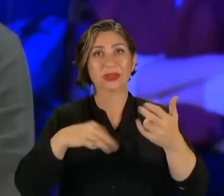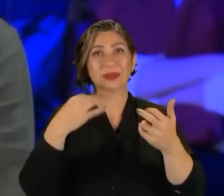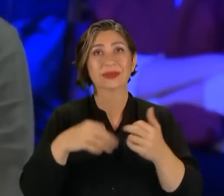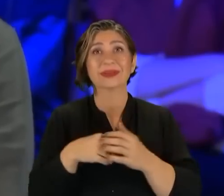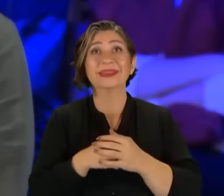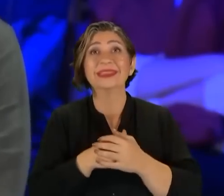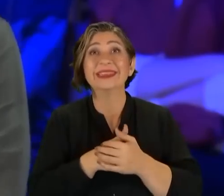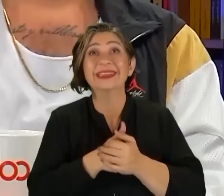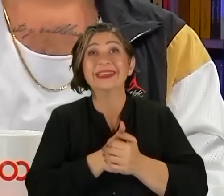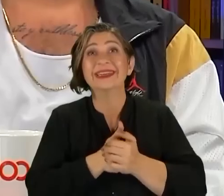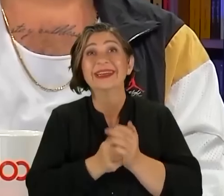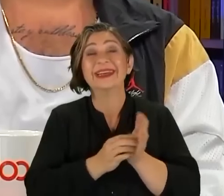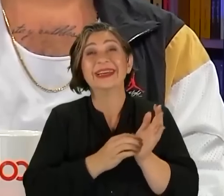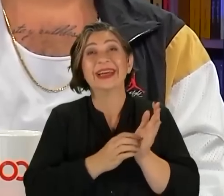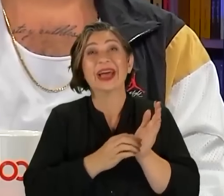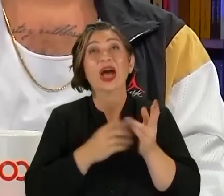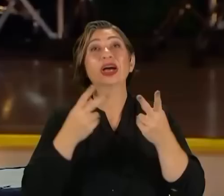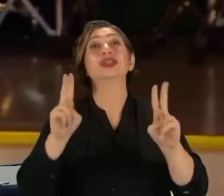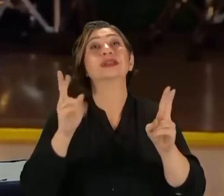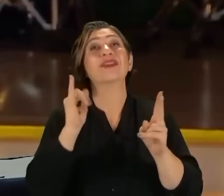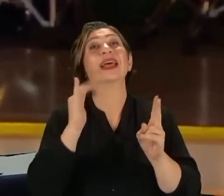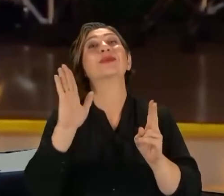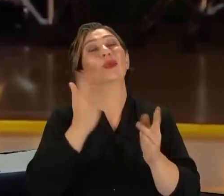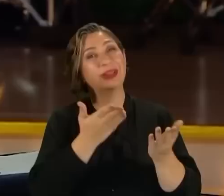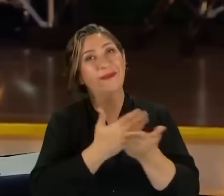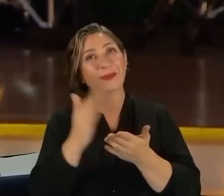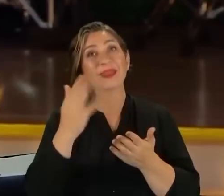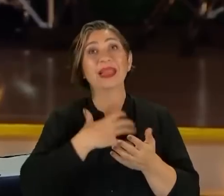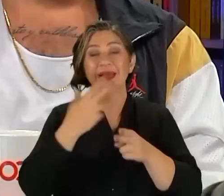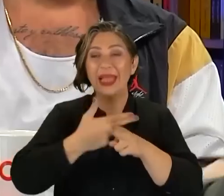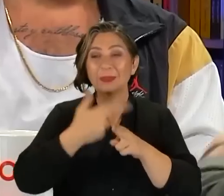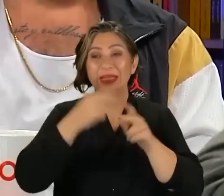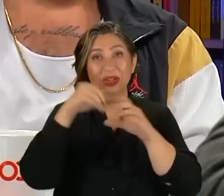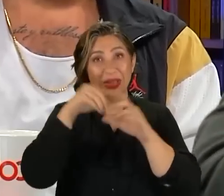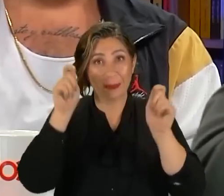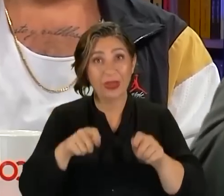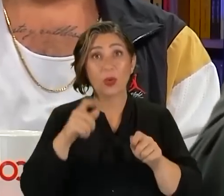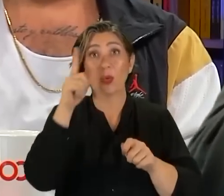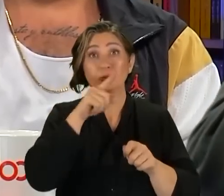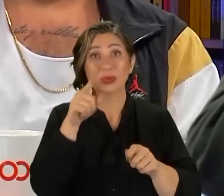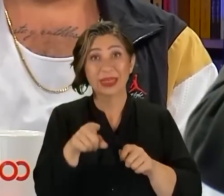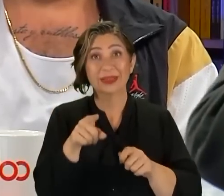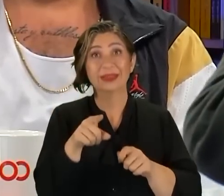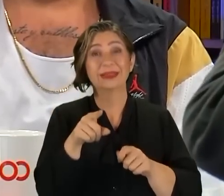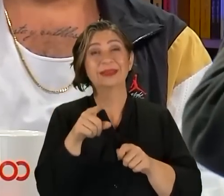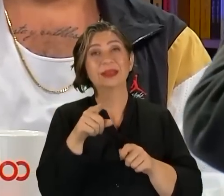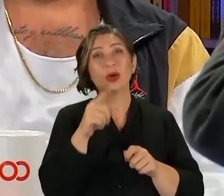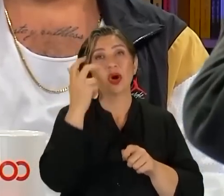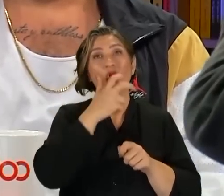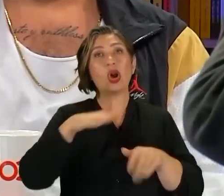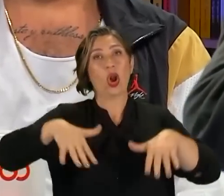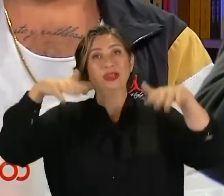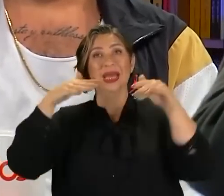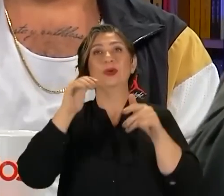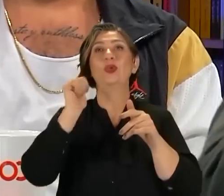Efendim? Evet, olsun, açıldınız, fena gitmiyor. Devam. Ya kendimiz denemek için yaptık aslında. O yüzden de öyle bir konser